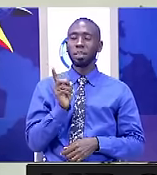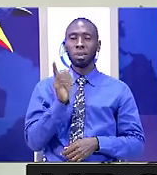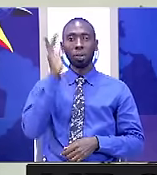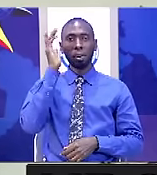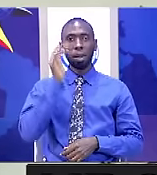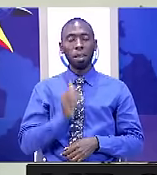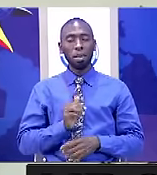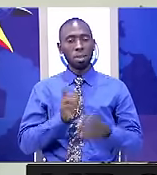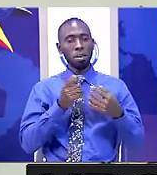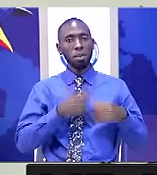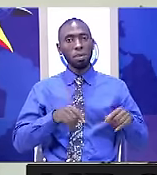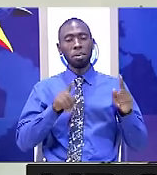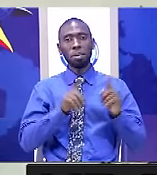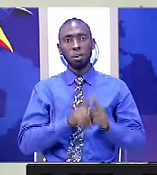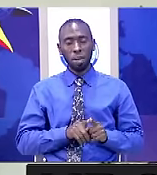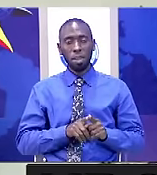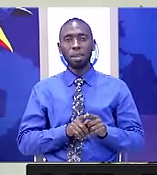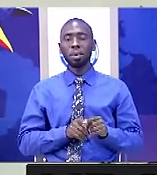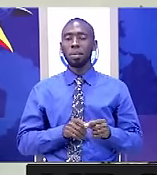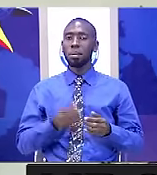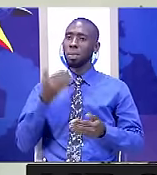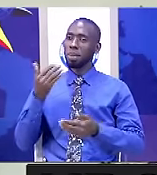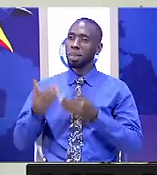so that we can thank the people of Busoga